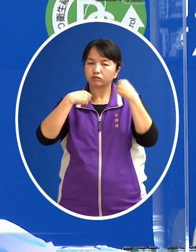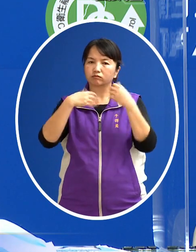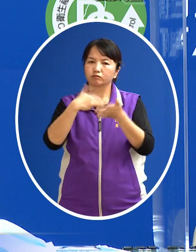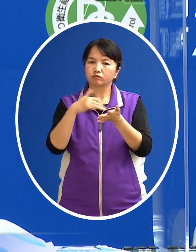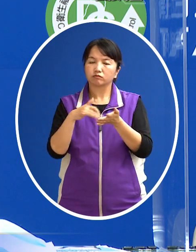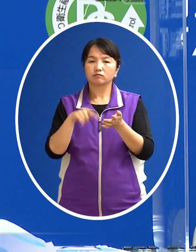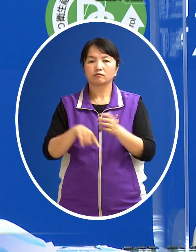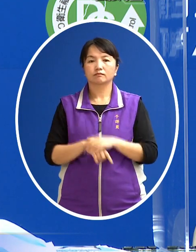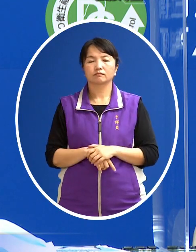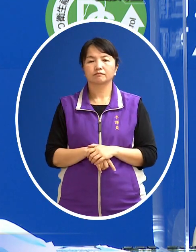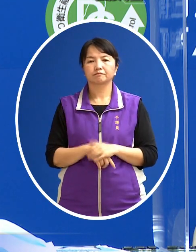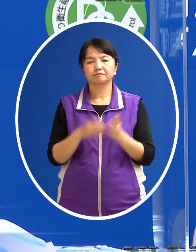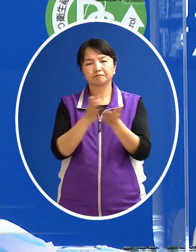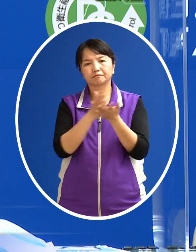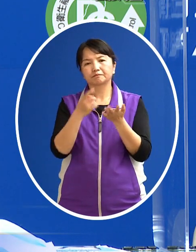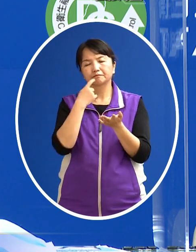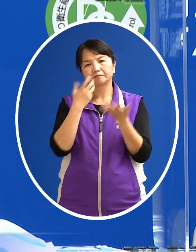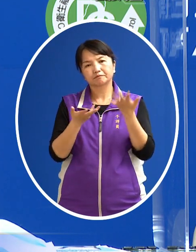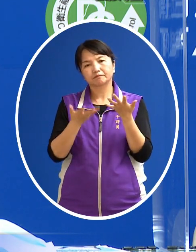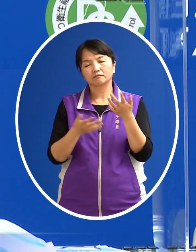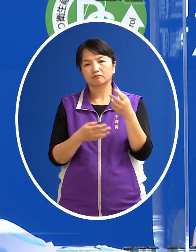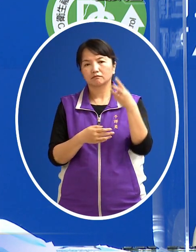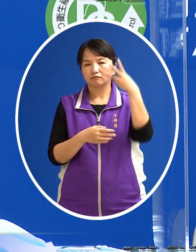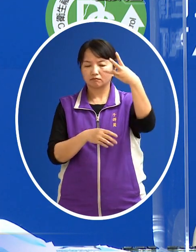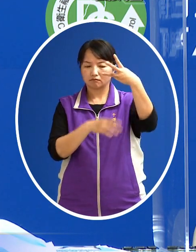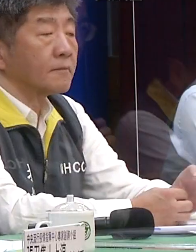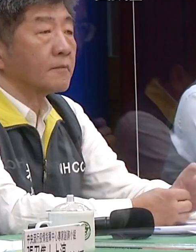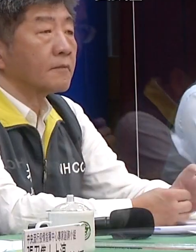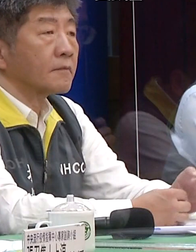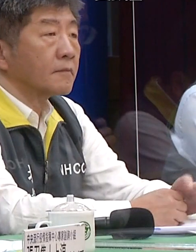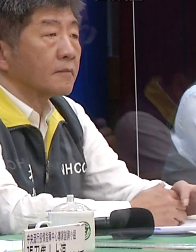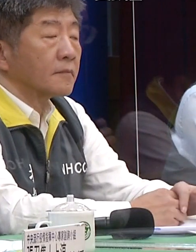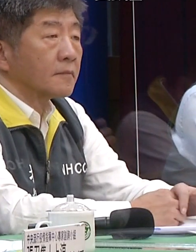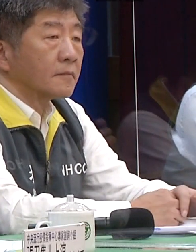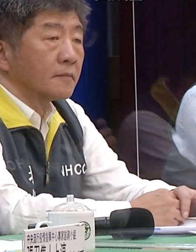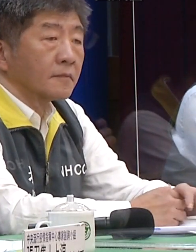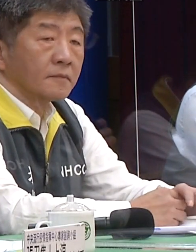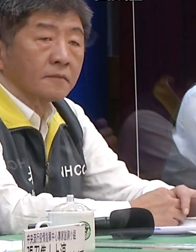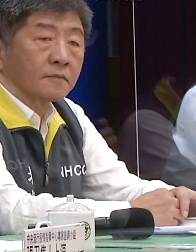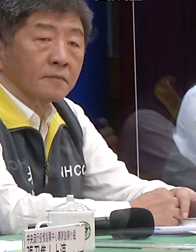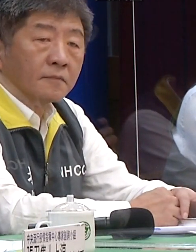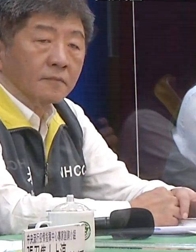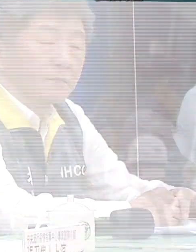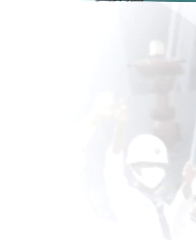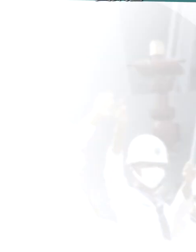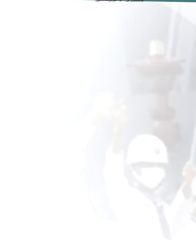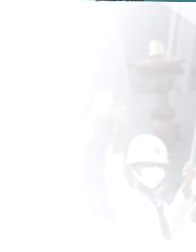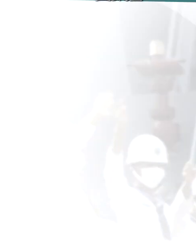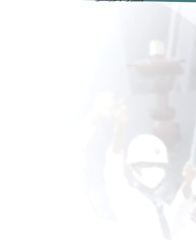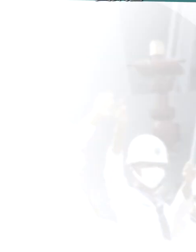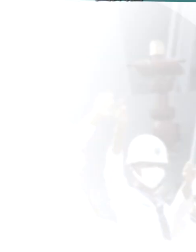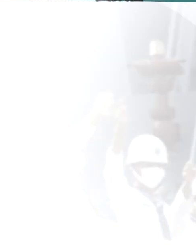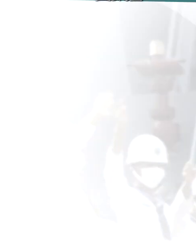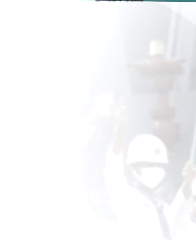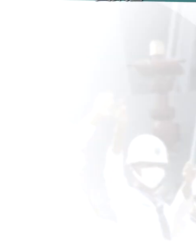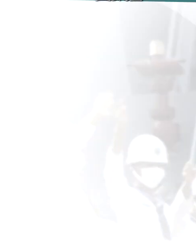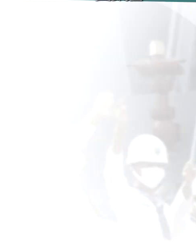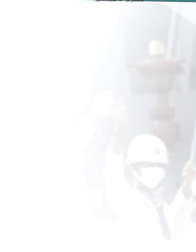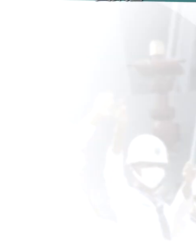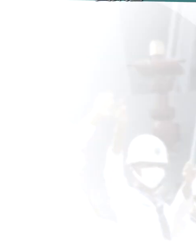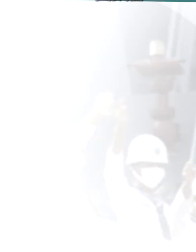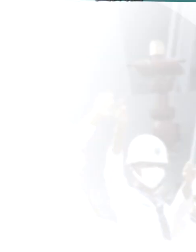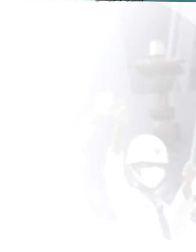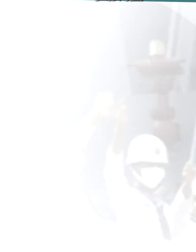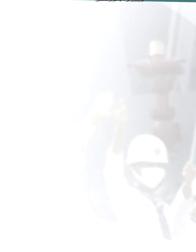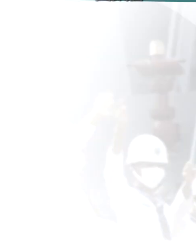病应该是我们判定在3月10号。 专家小组召集人张尚淳指出，在舰上有4波传染，